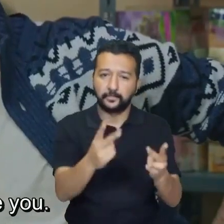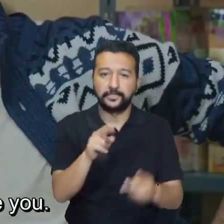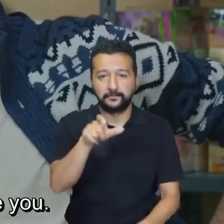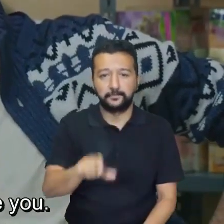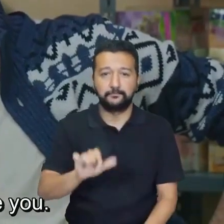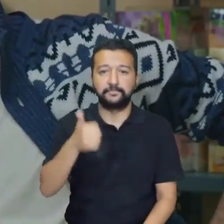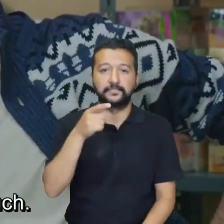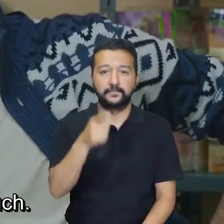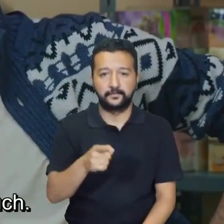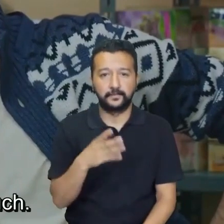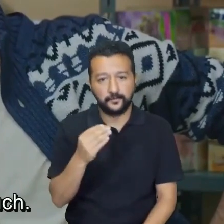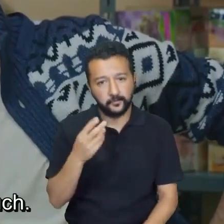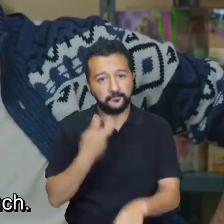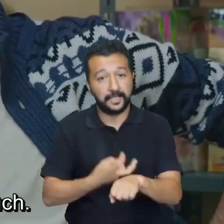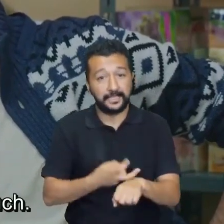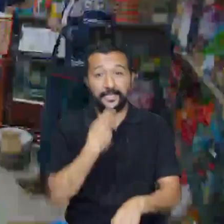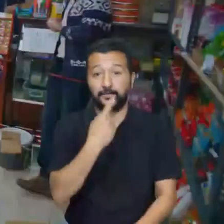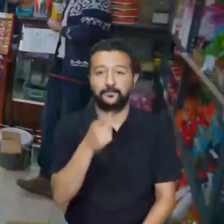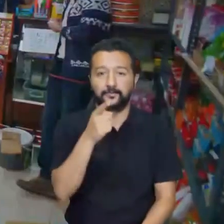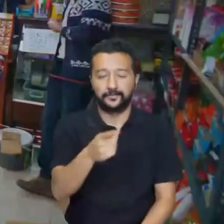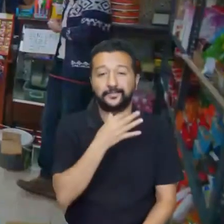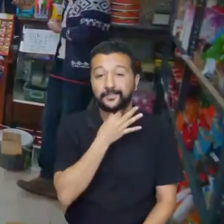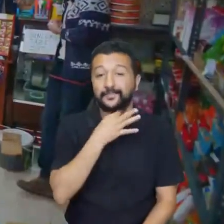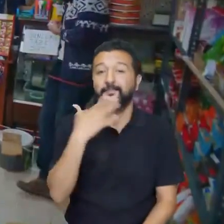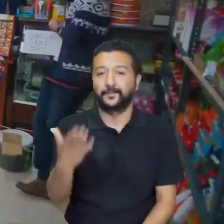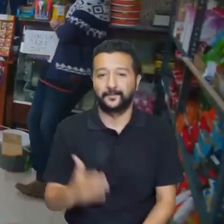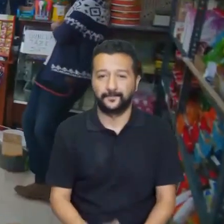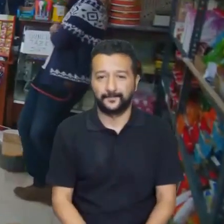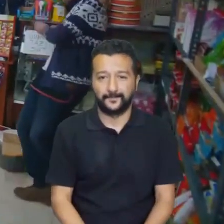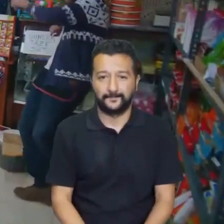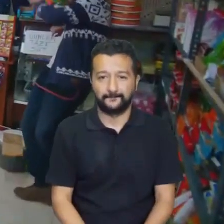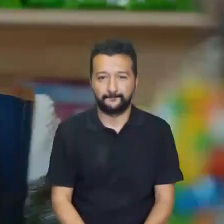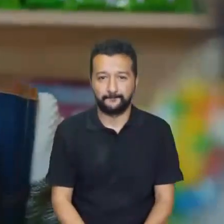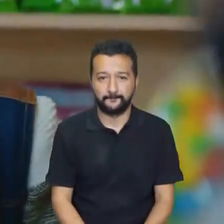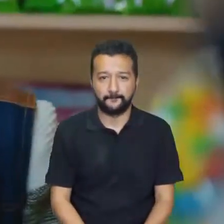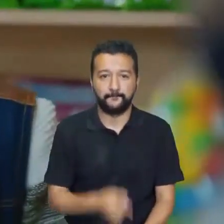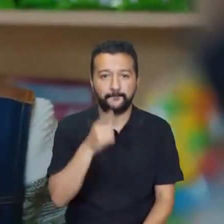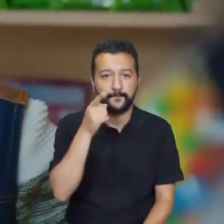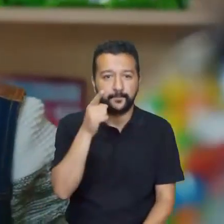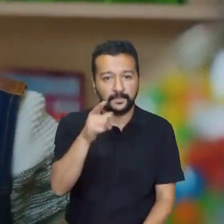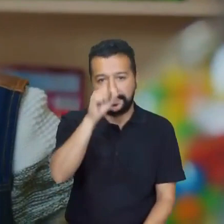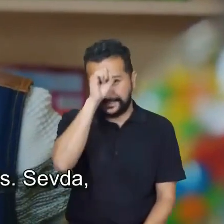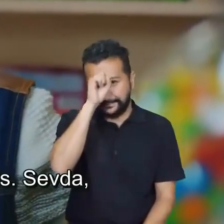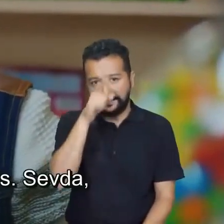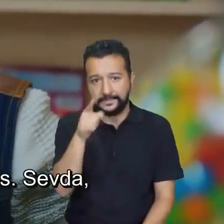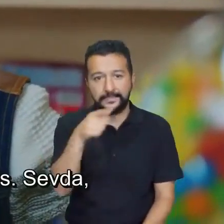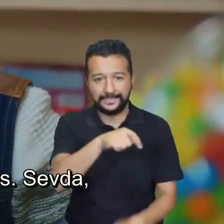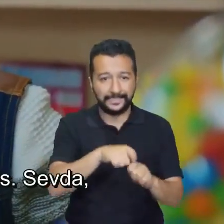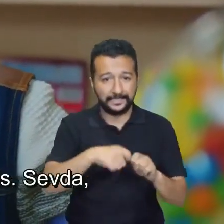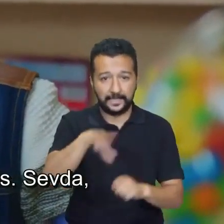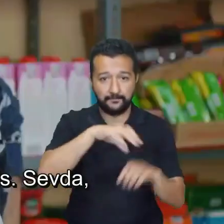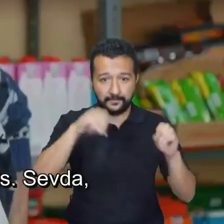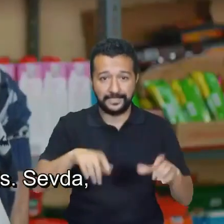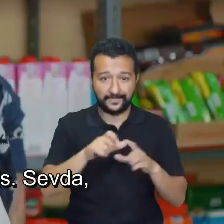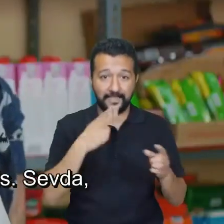gibi muntazam. Çok takdir ediyorum sizi. Teşekkür ederim. Muntazam sapık. Sen işi gücü